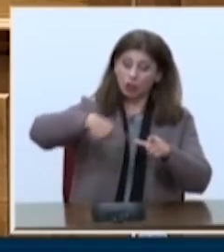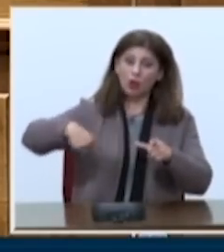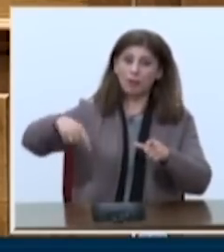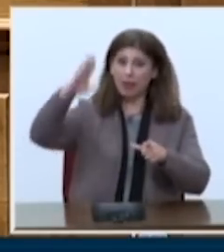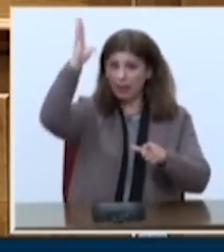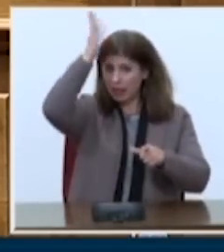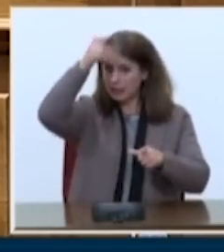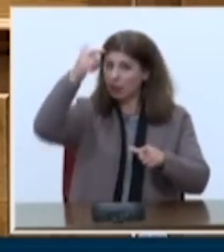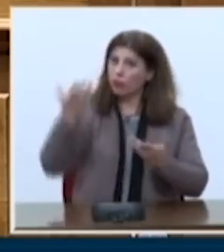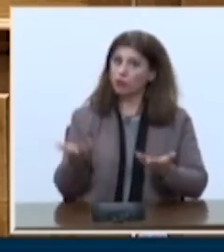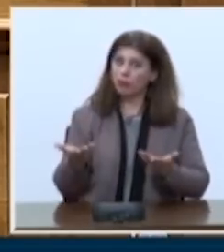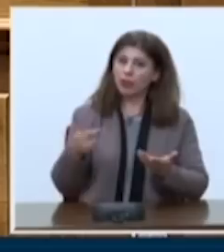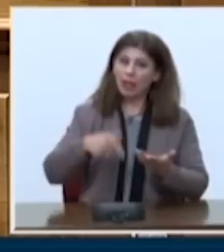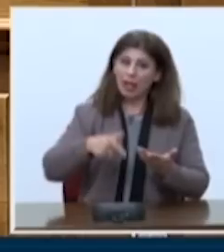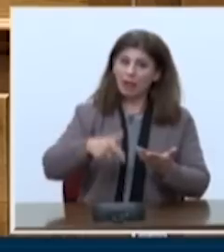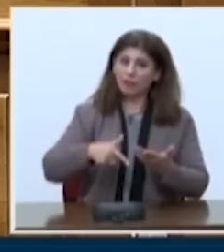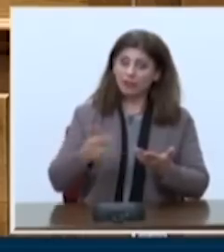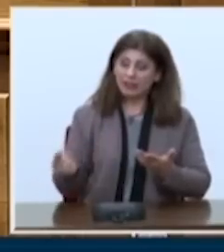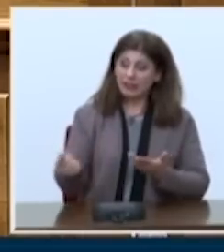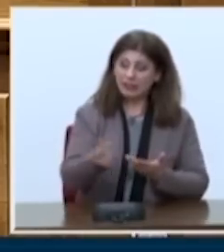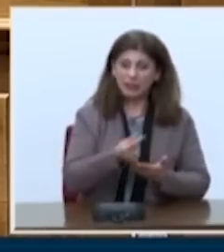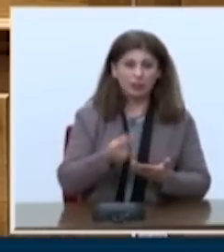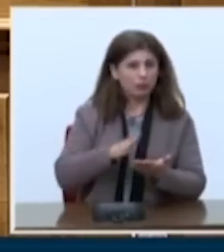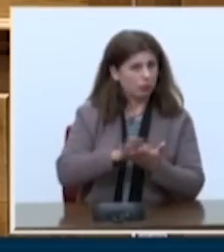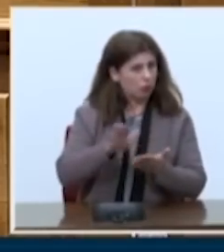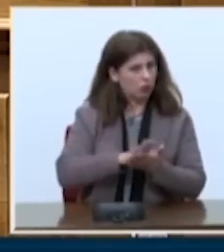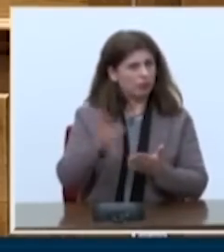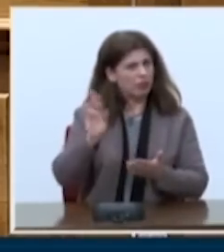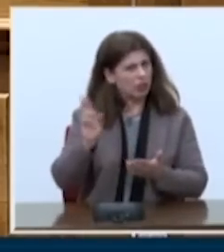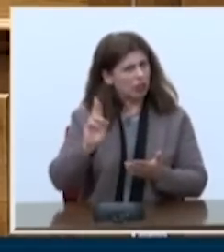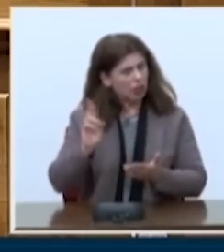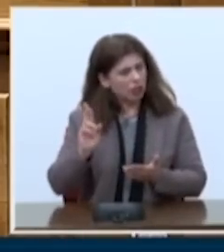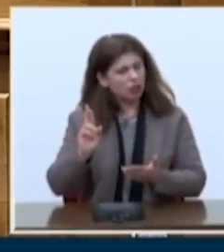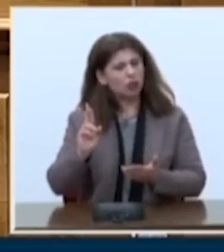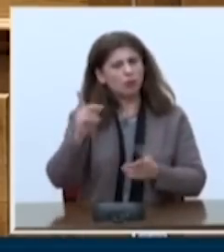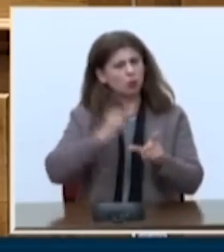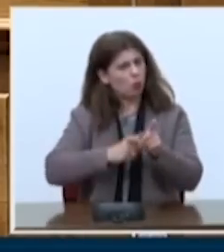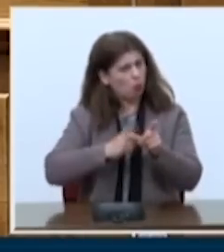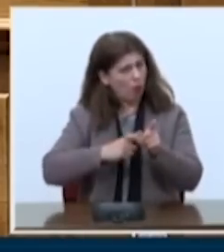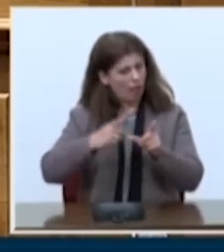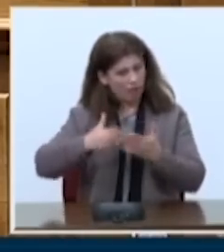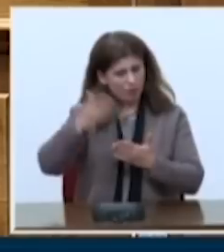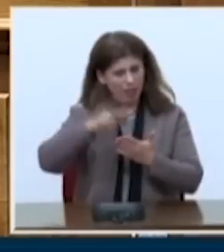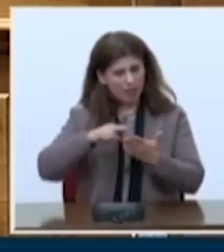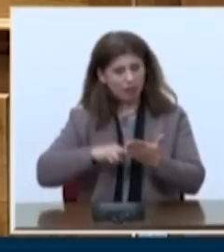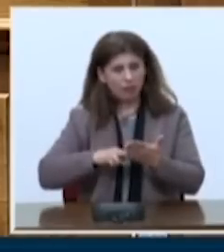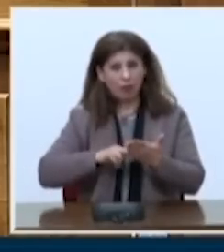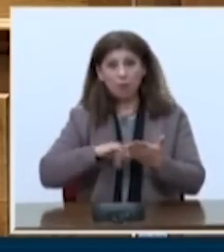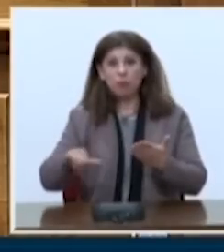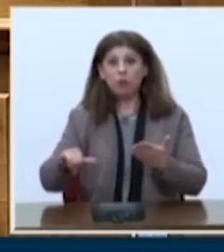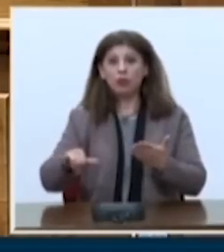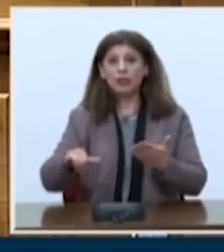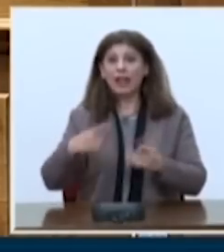υπήρξε, δημοσιεύτηκε και στο ριζοσπάστη και σε άλλες εφημερίδες και δεν διαψεύστηκε ποτέ από την